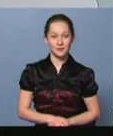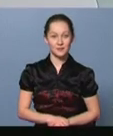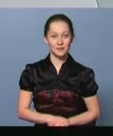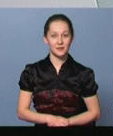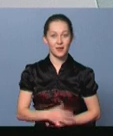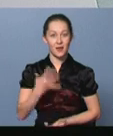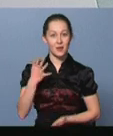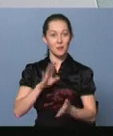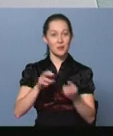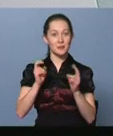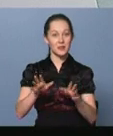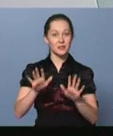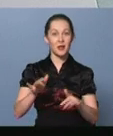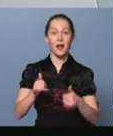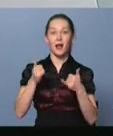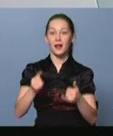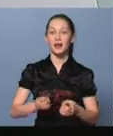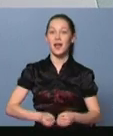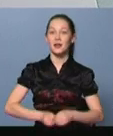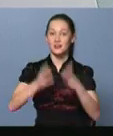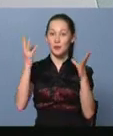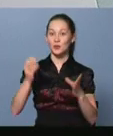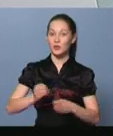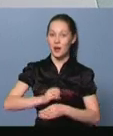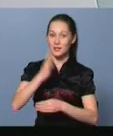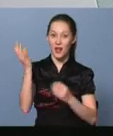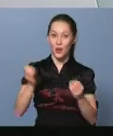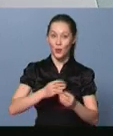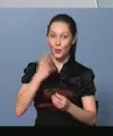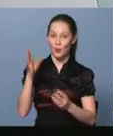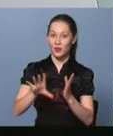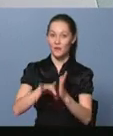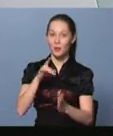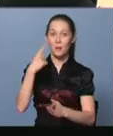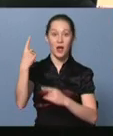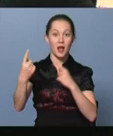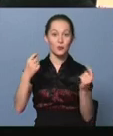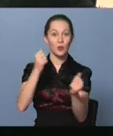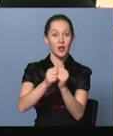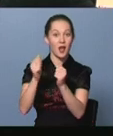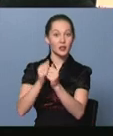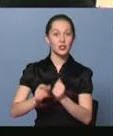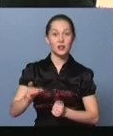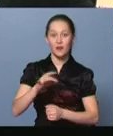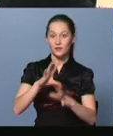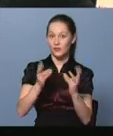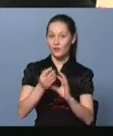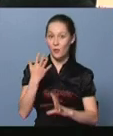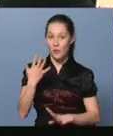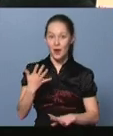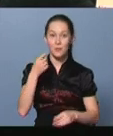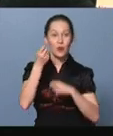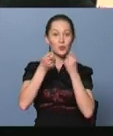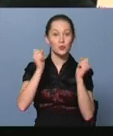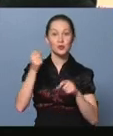5 безопасных мест для запуска пиротехники в новогоднюю ночь определили в Ижевске по одному на каждый район города. Подробности можно узнать на